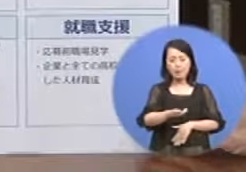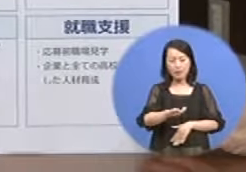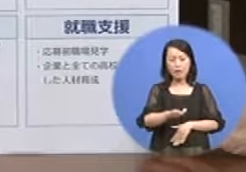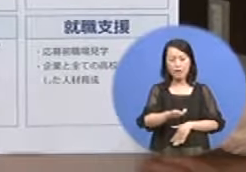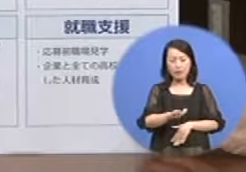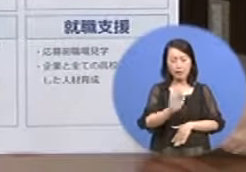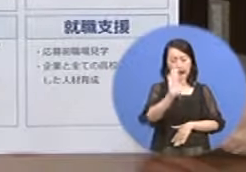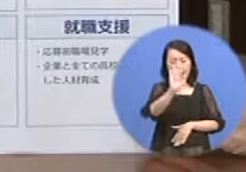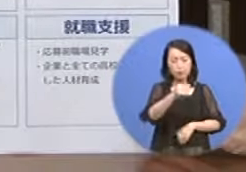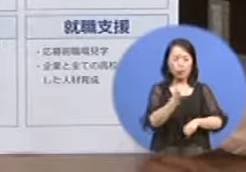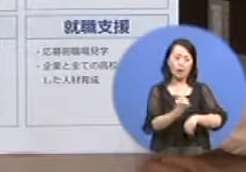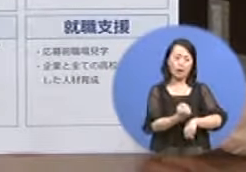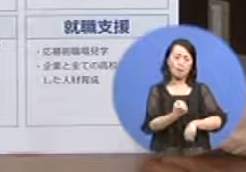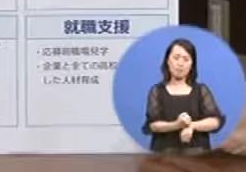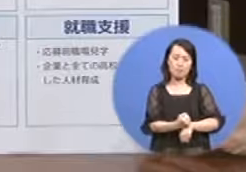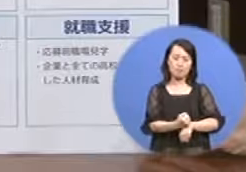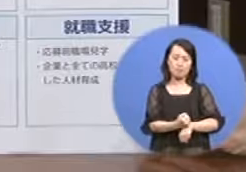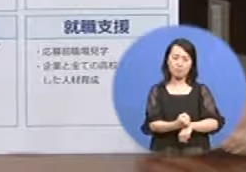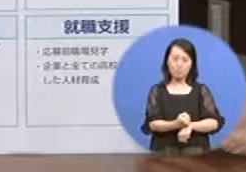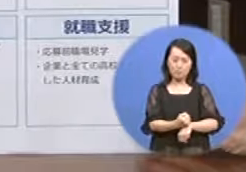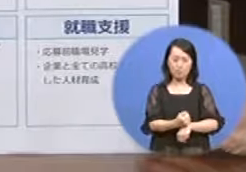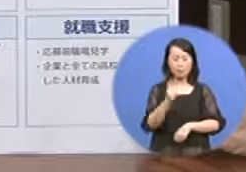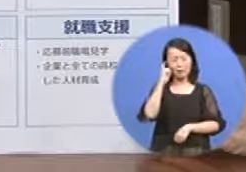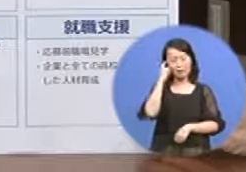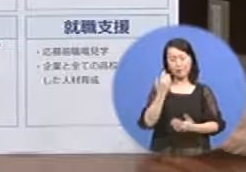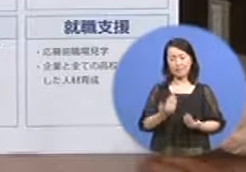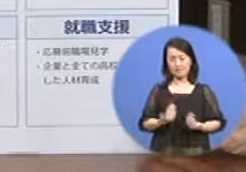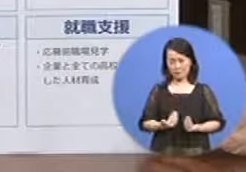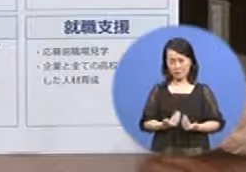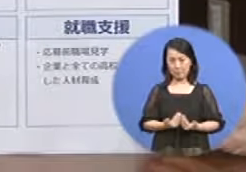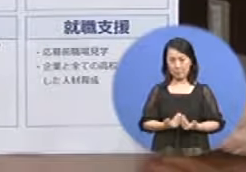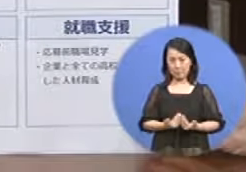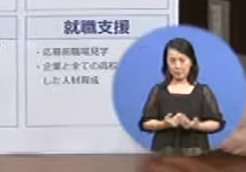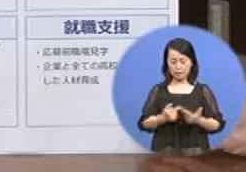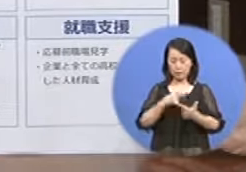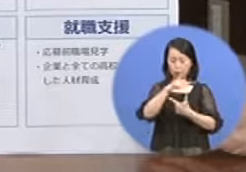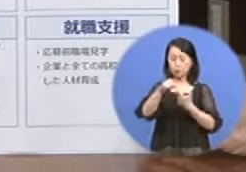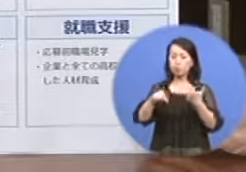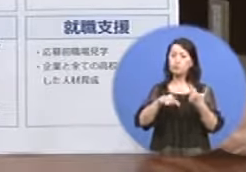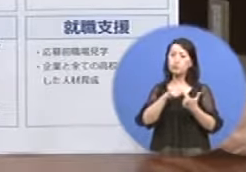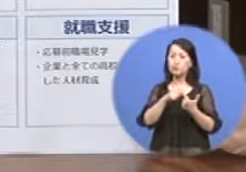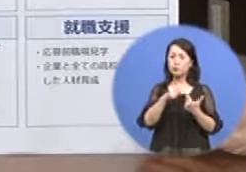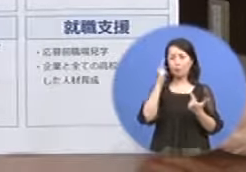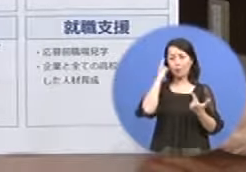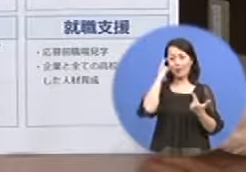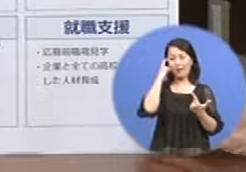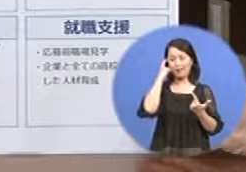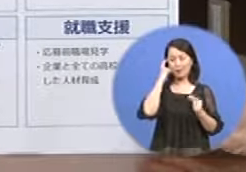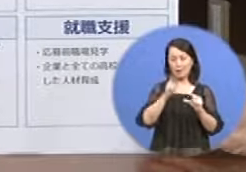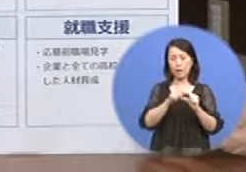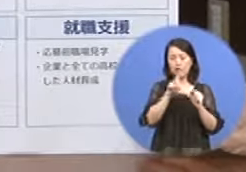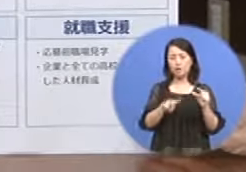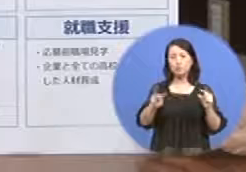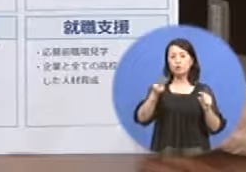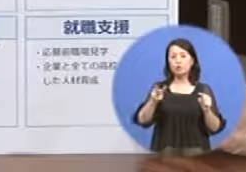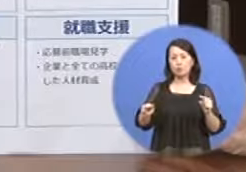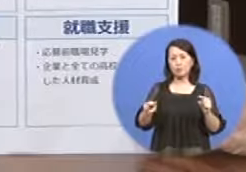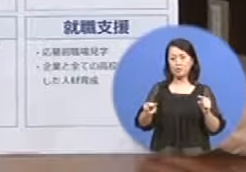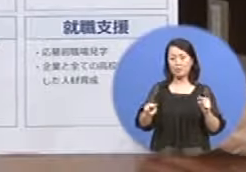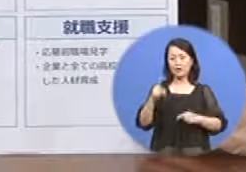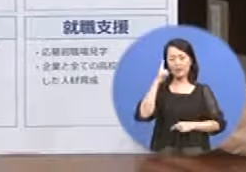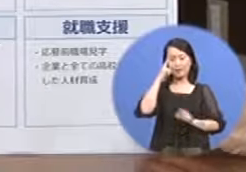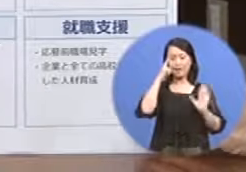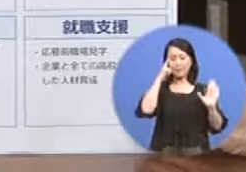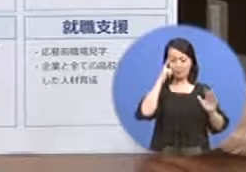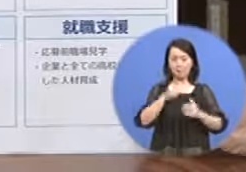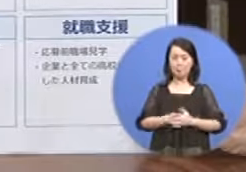くということになりますもんね。そういうことも考えなきゃいけないと、こういう、はい、6本柱で行こうというのが、ね、和歌山の教育なんですよ。 なるほど。はい、これ